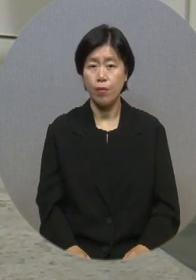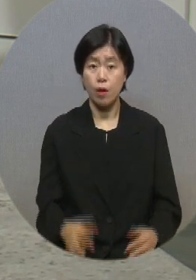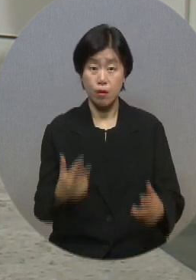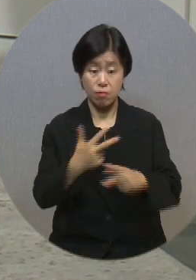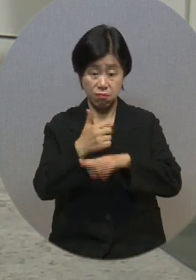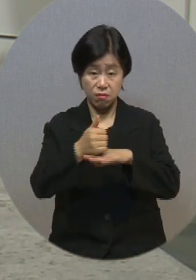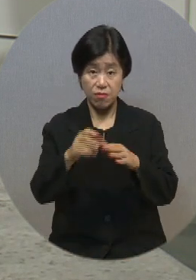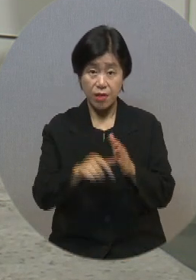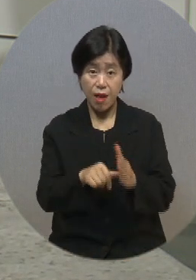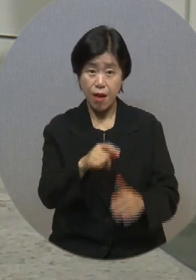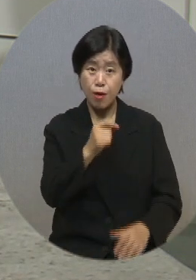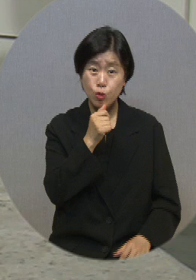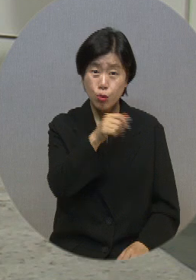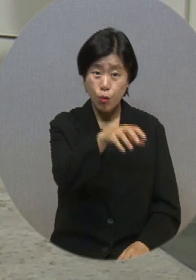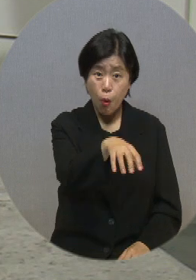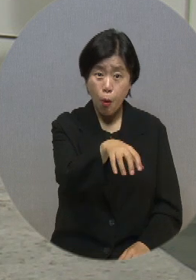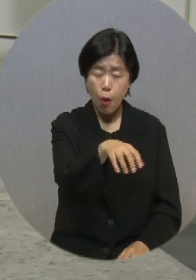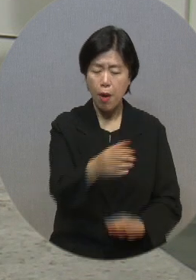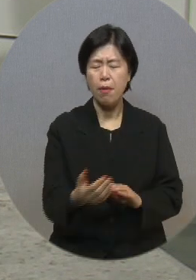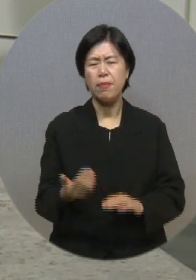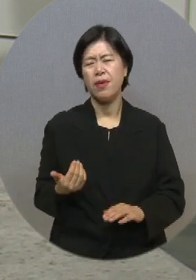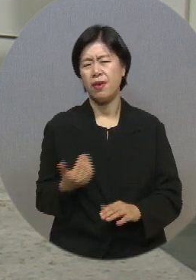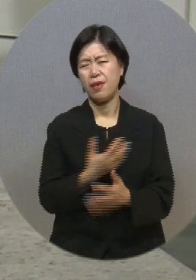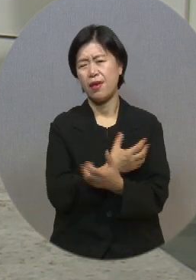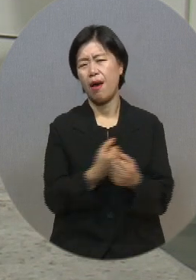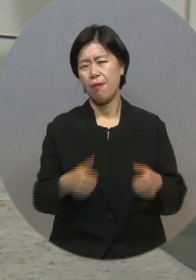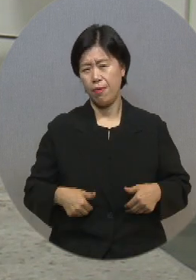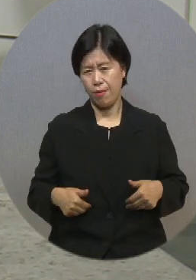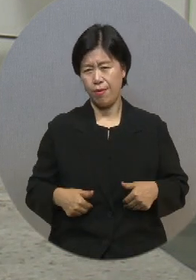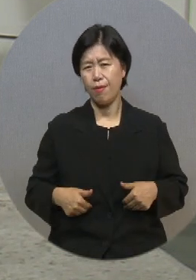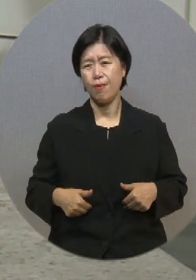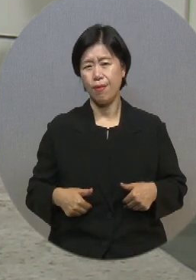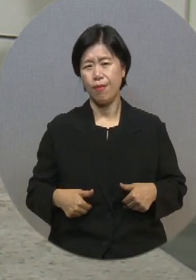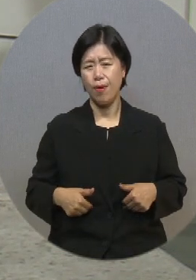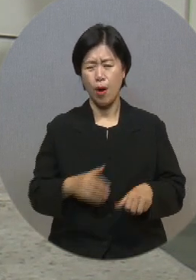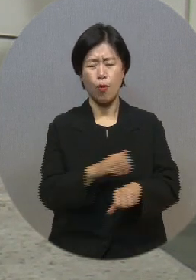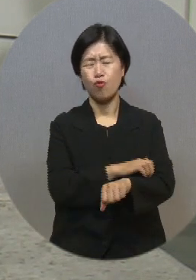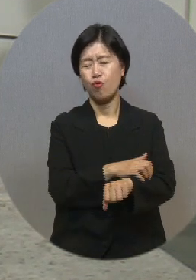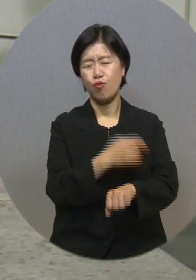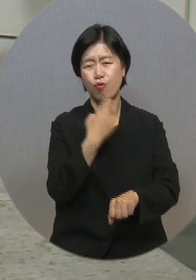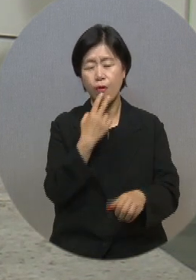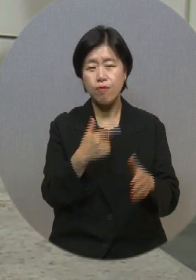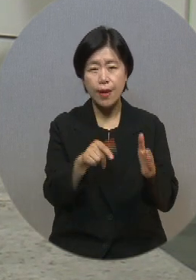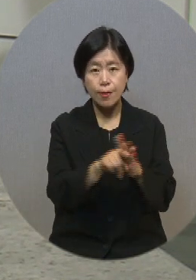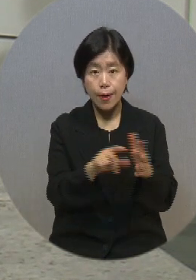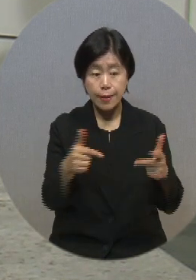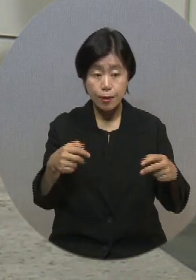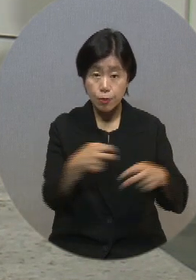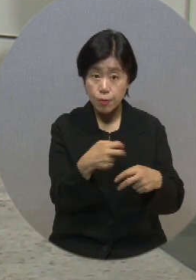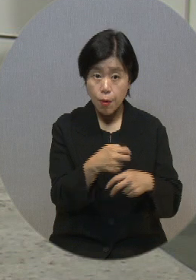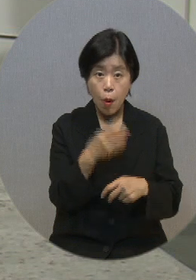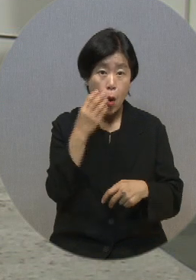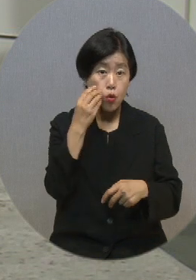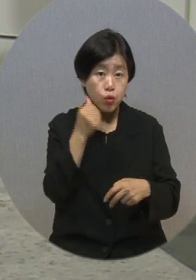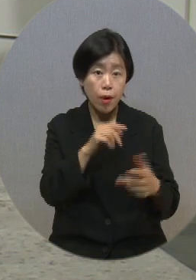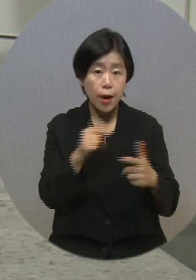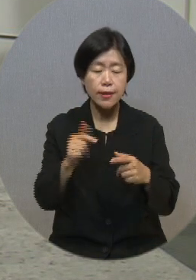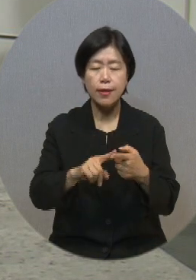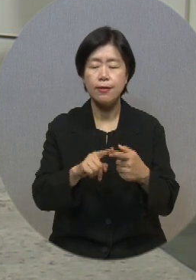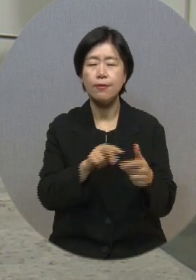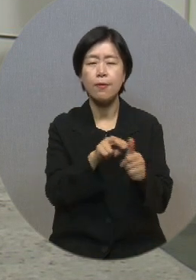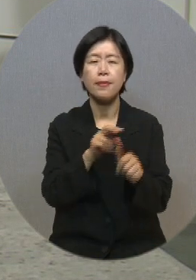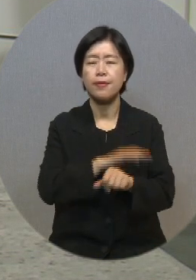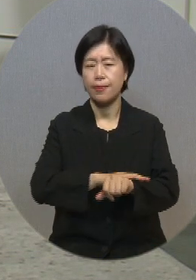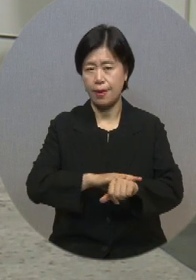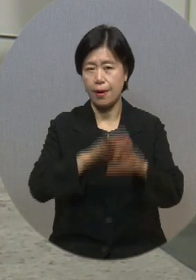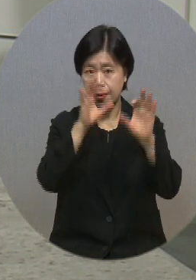미리미리 그 예약을 해야 되고 불편을 겪지 않도록 네. 예, 그래서 교통 정보 이렇게 이제 그 생활 정보 관광 정보를